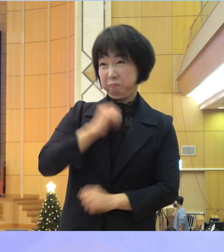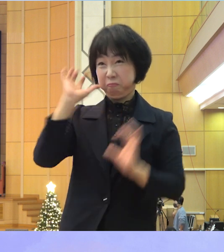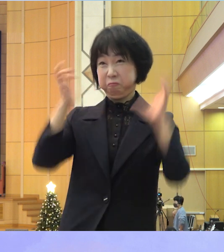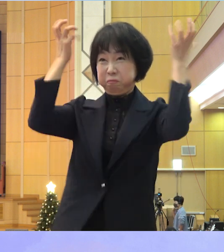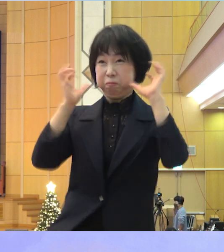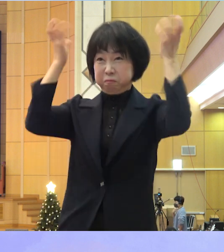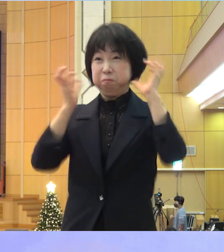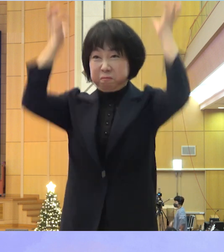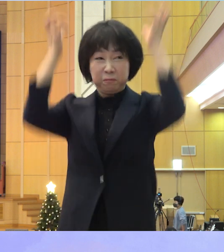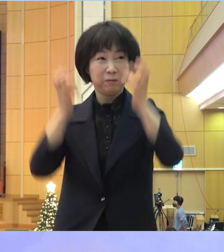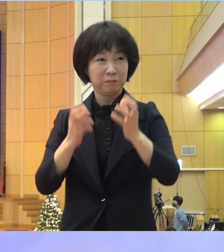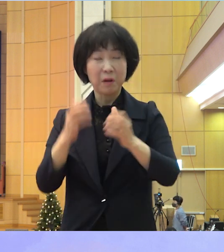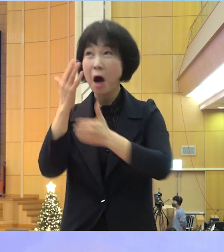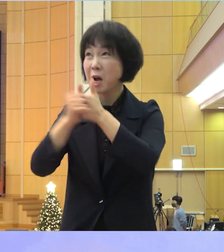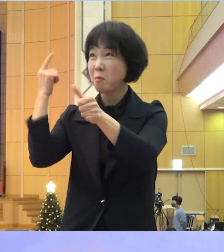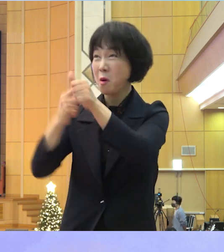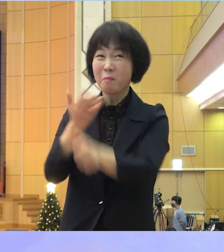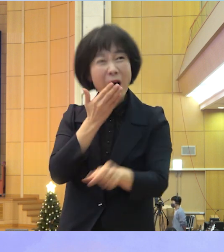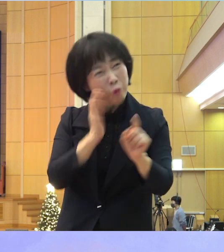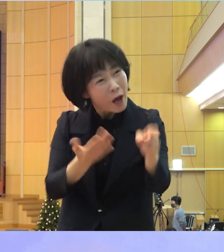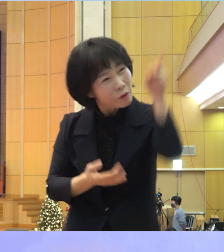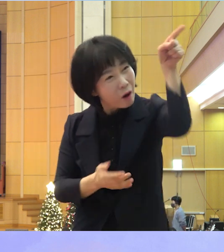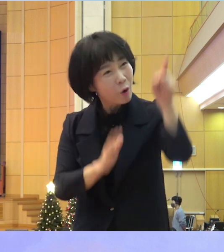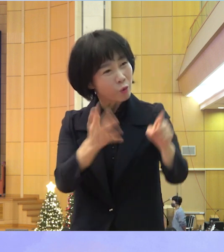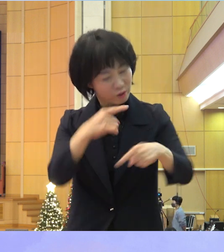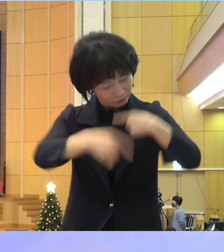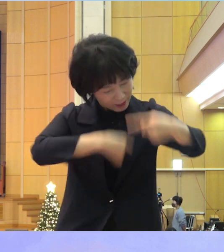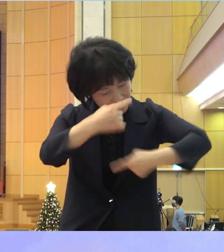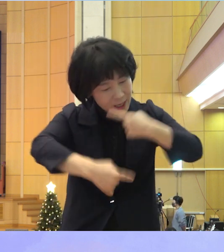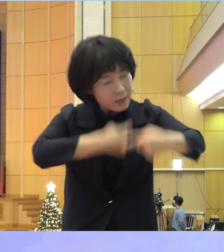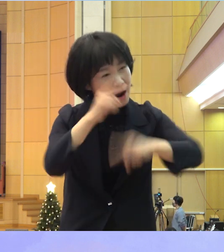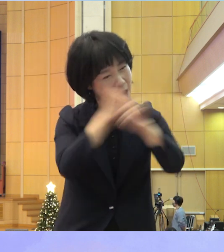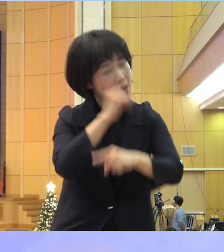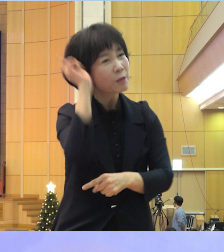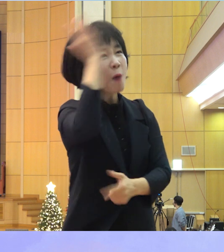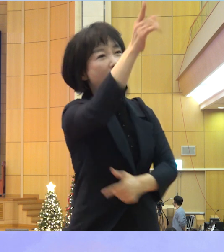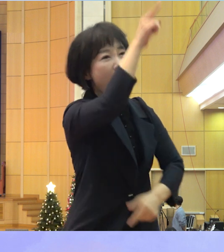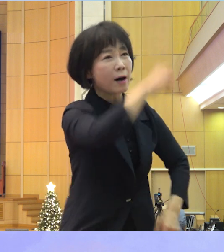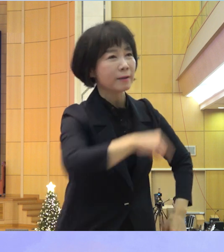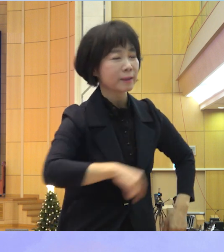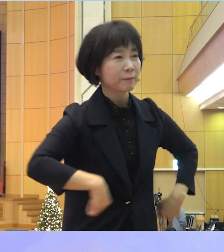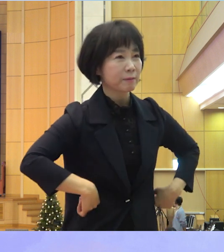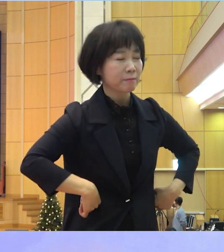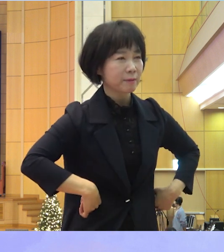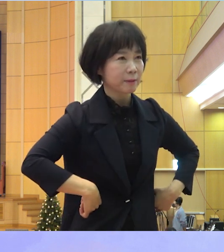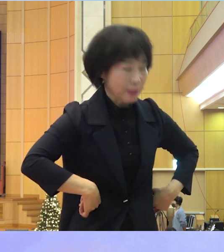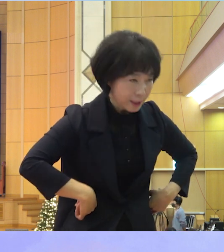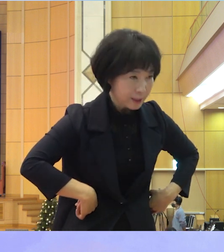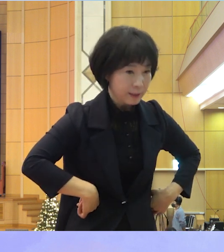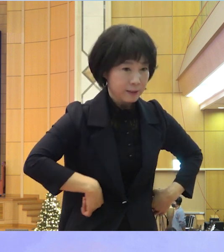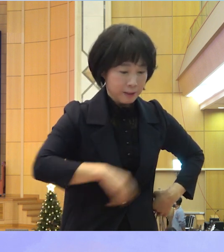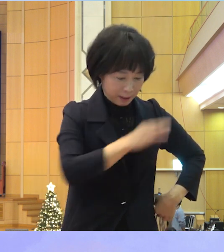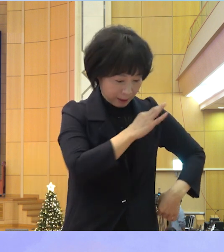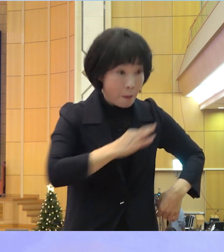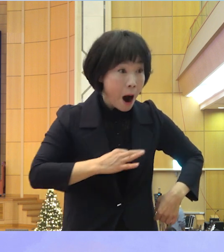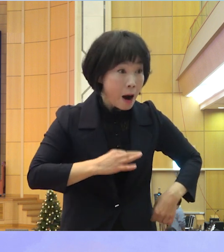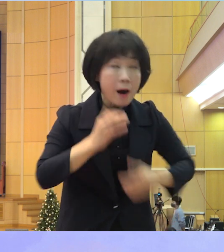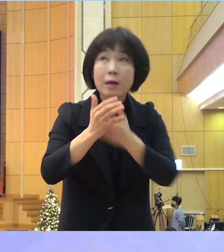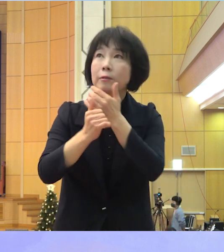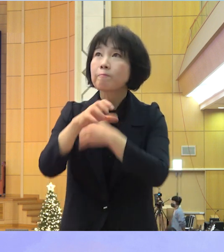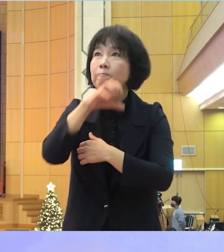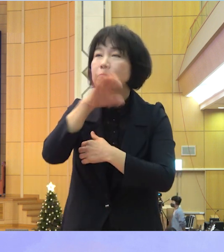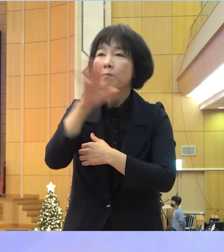밑잡아야 본전인데 하나님을 욕하고 죽으라니요. 그러면서 욥은 입술로 하나님께 원망도